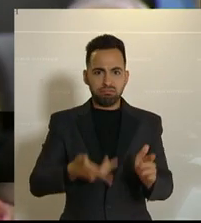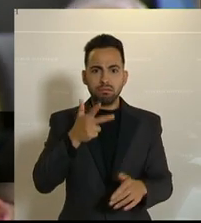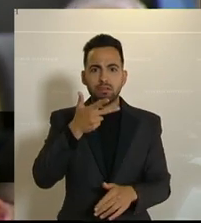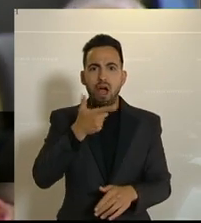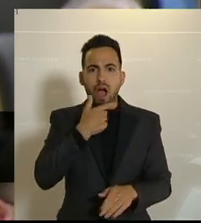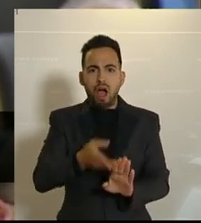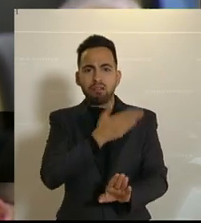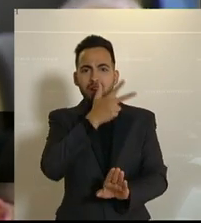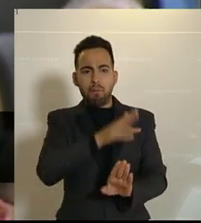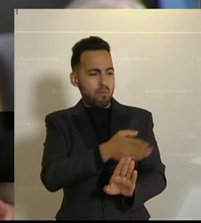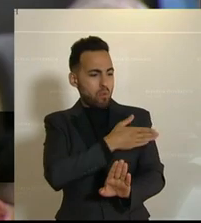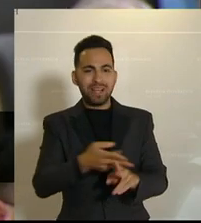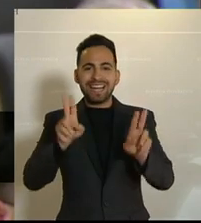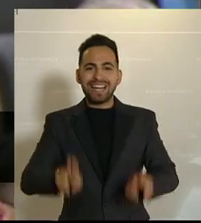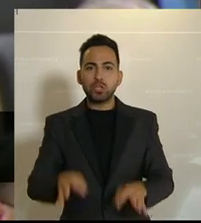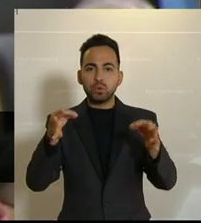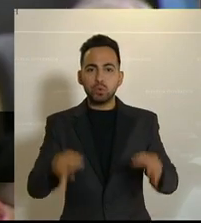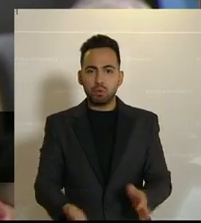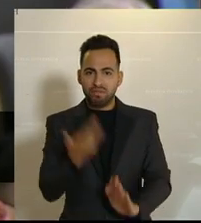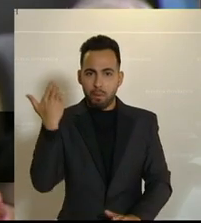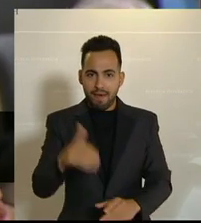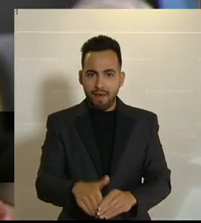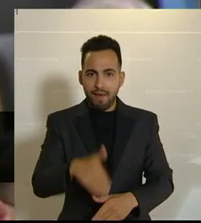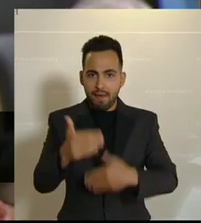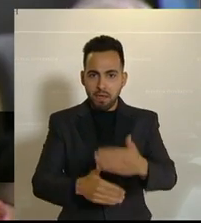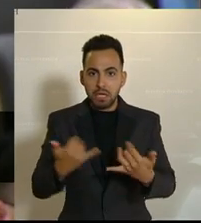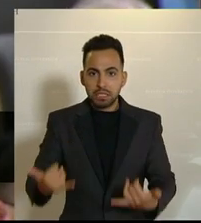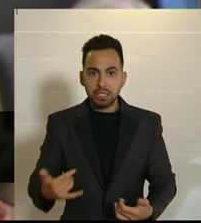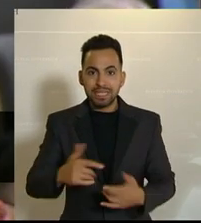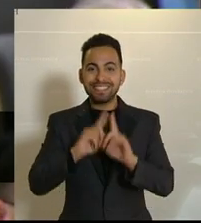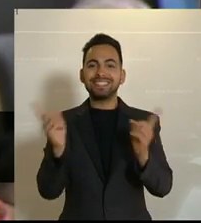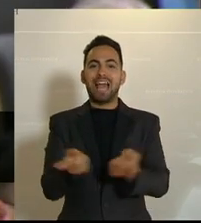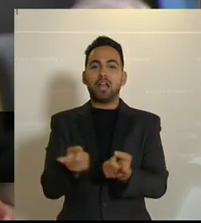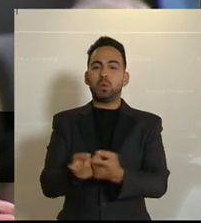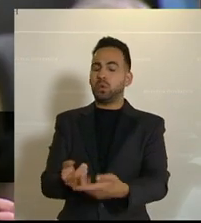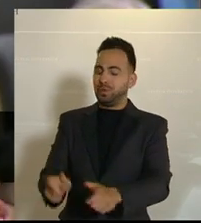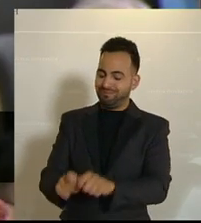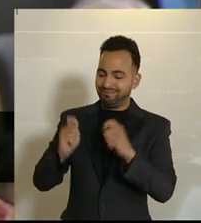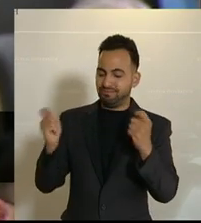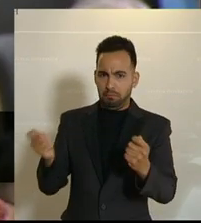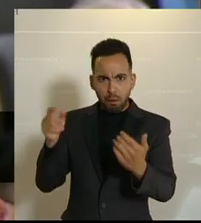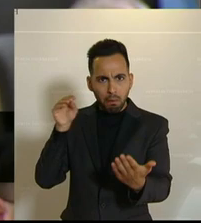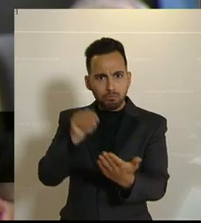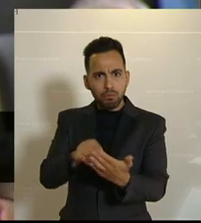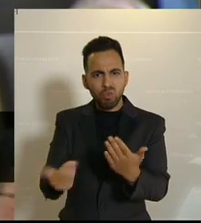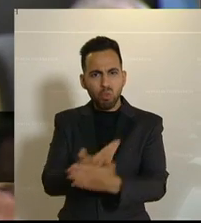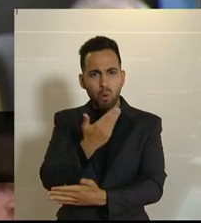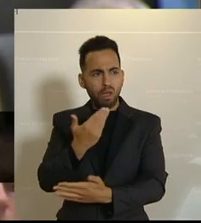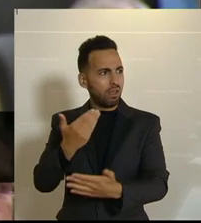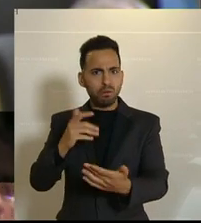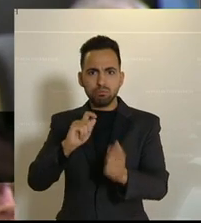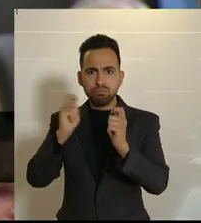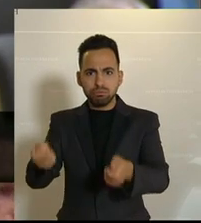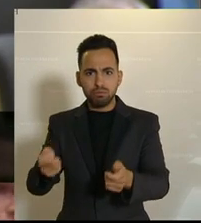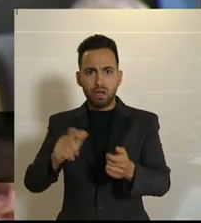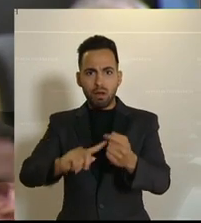ist, keine Rechtsgültigkeit mehr haben wird offensichtlich, und erfahren jetzt aus der Zeitung, dass ein neues Budget, ein Abänderungsantrag